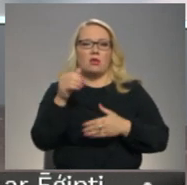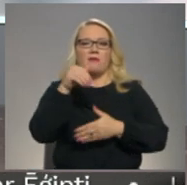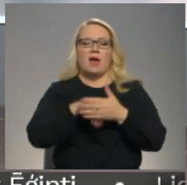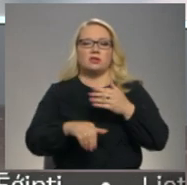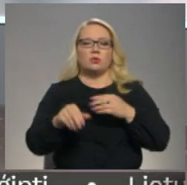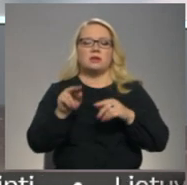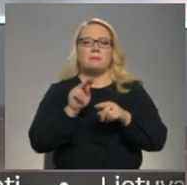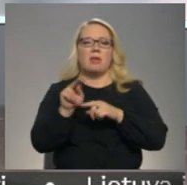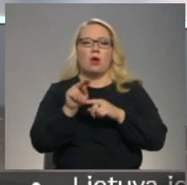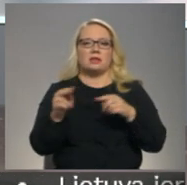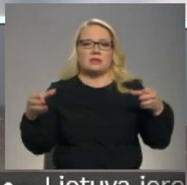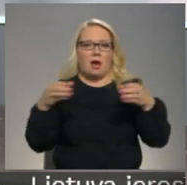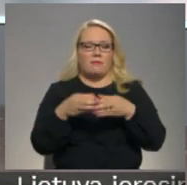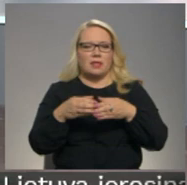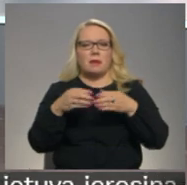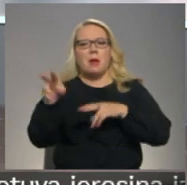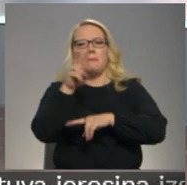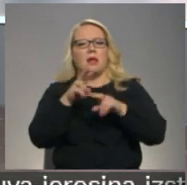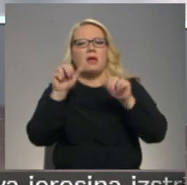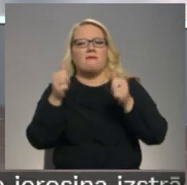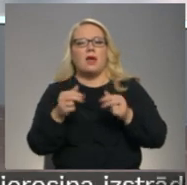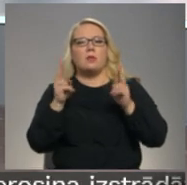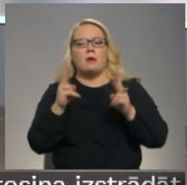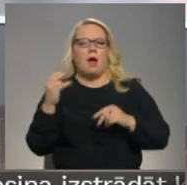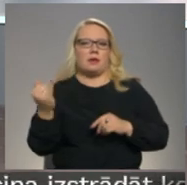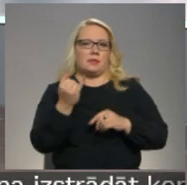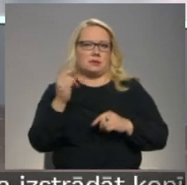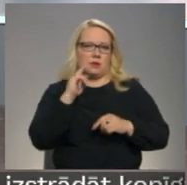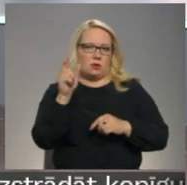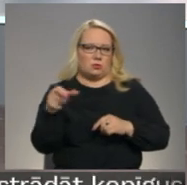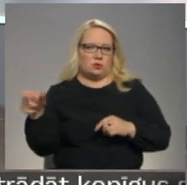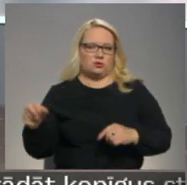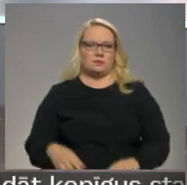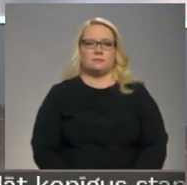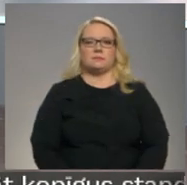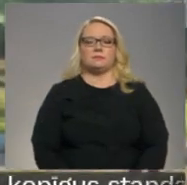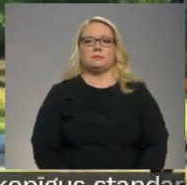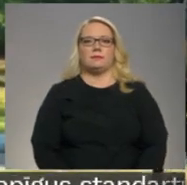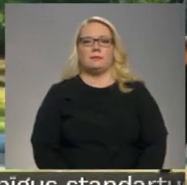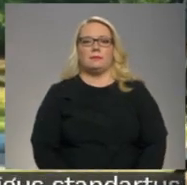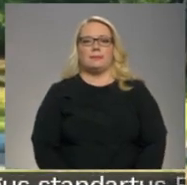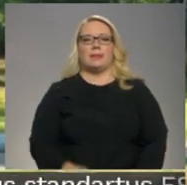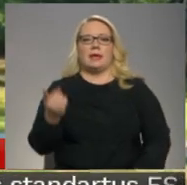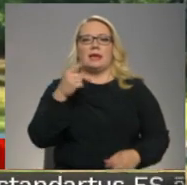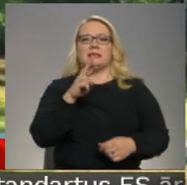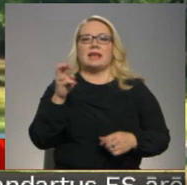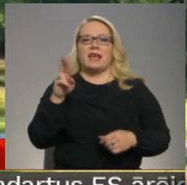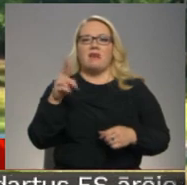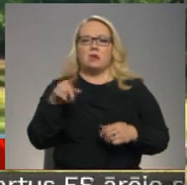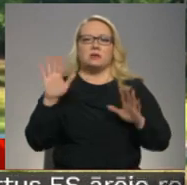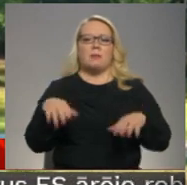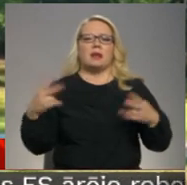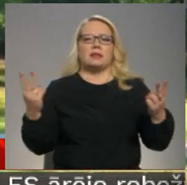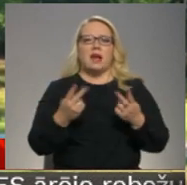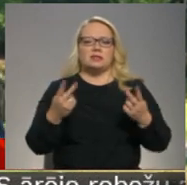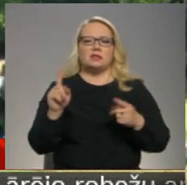metodiskajā apvienībā, meklējot veidu, kā ieinteresēt jauniešu un turpina Zemgales televīzija. Skrīviros jau par tradīciju